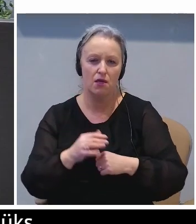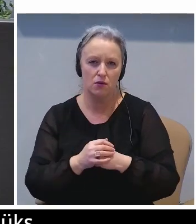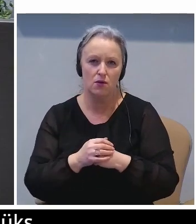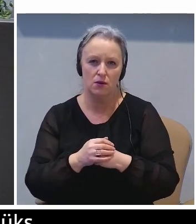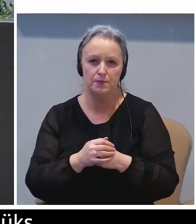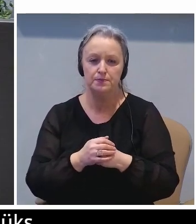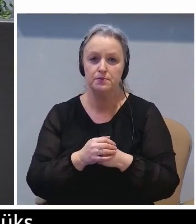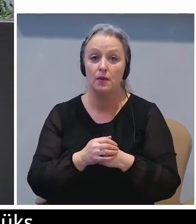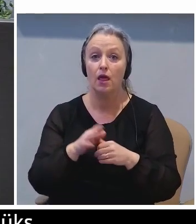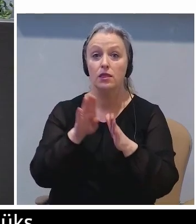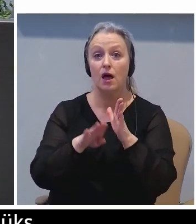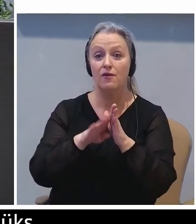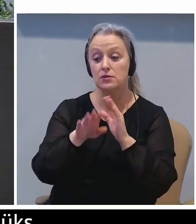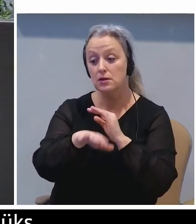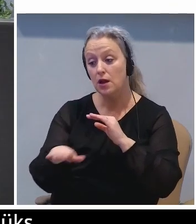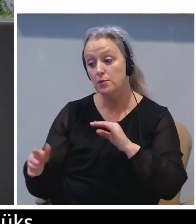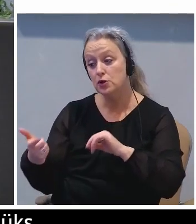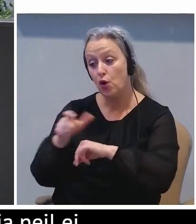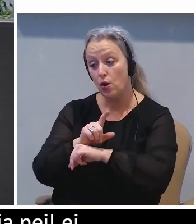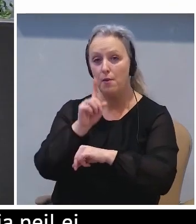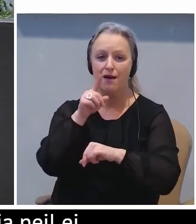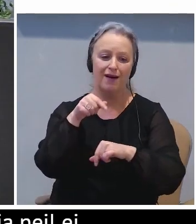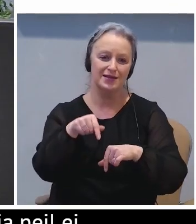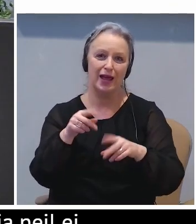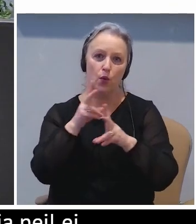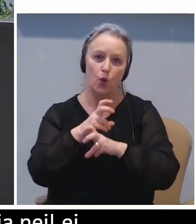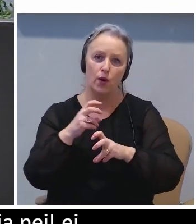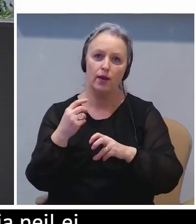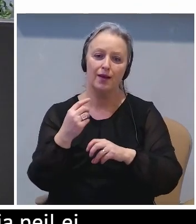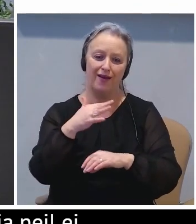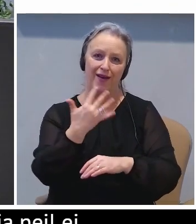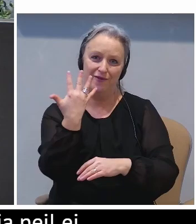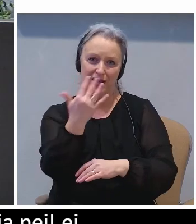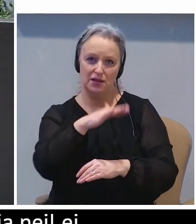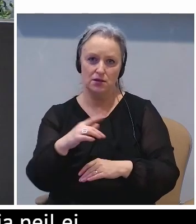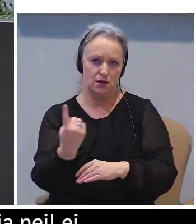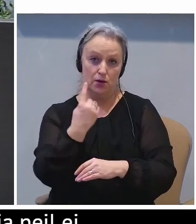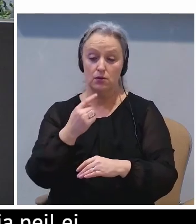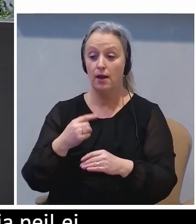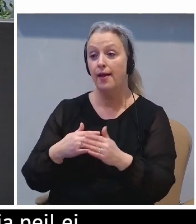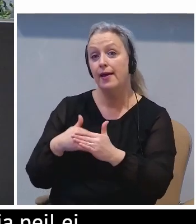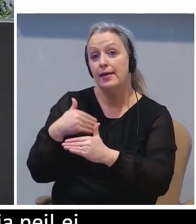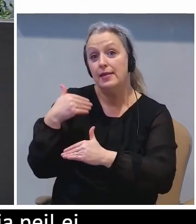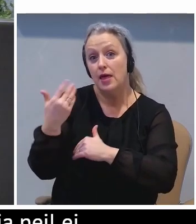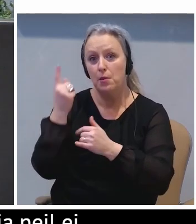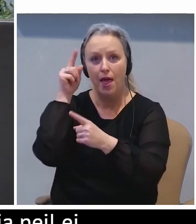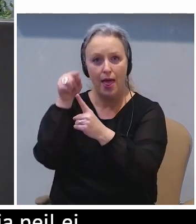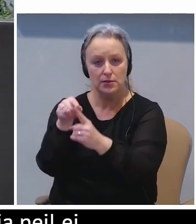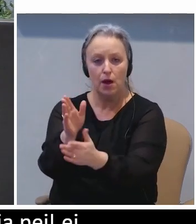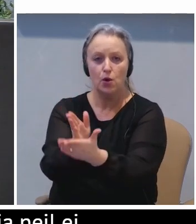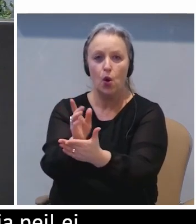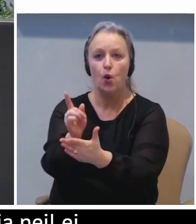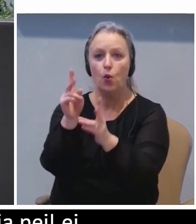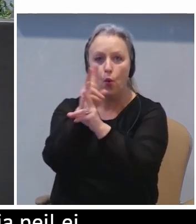Tavaliselt on meil rohkem lapsi, selles oli ainult 5 last. Meie järgmine eesmärk on teha uuring, kus